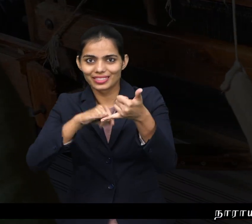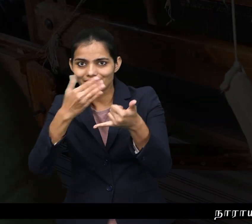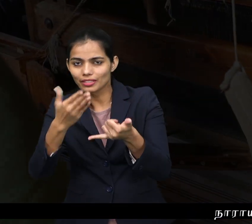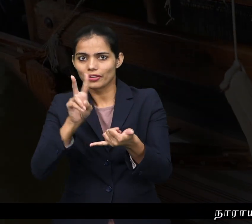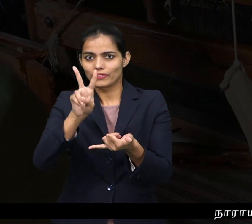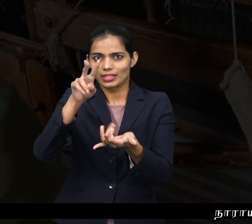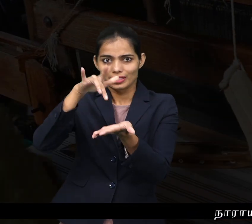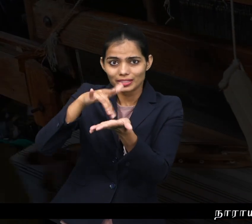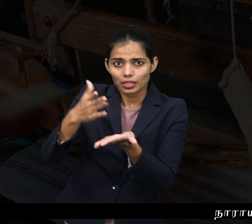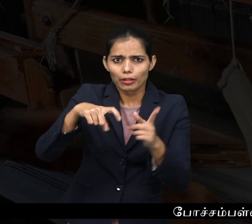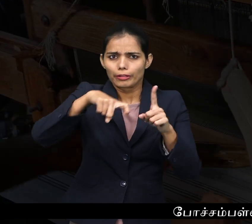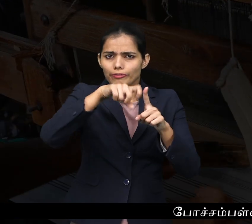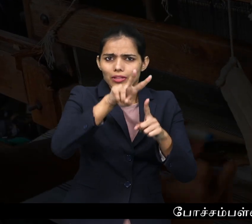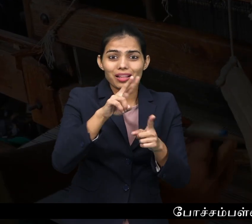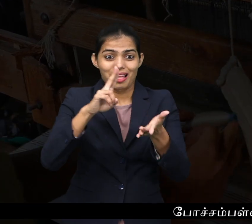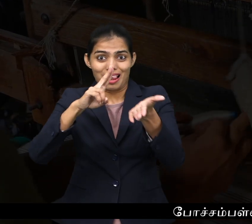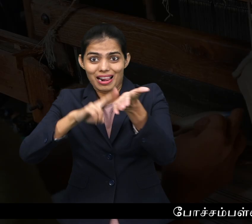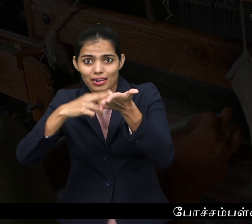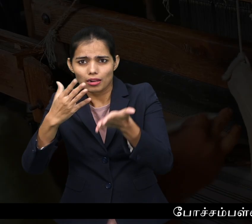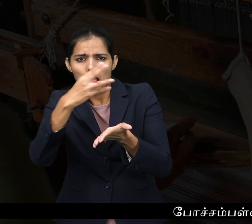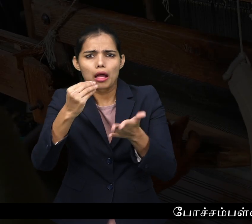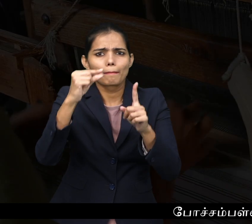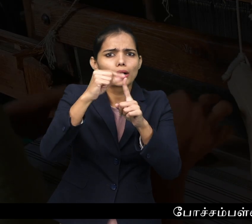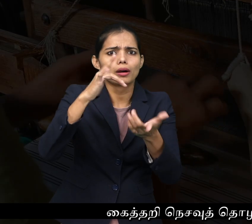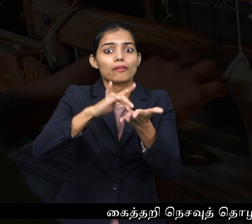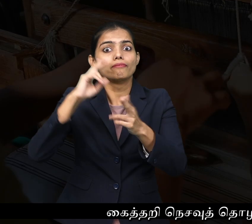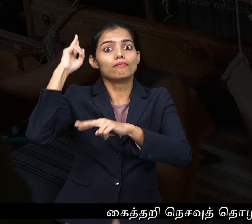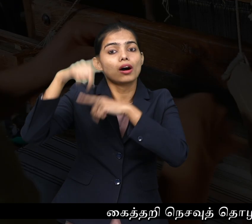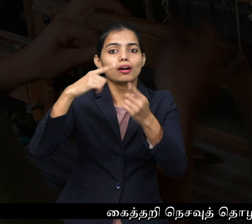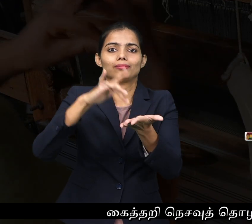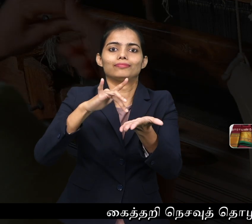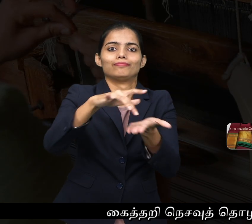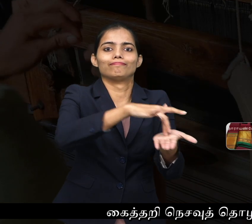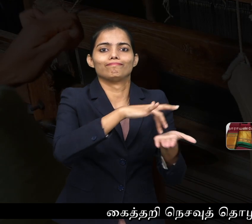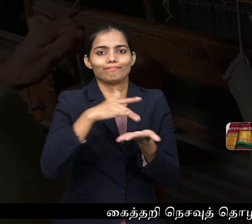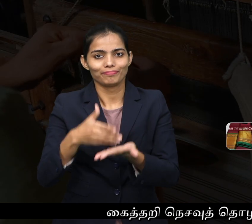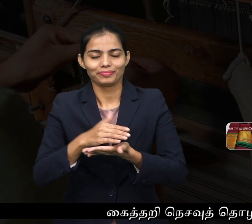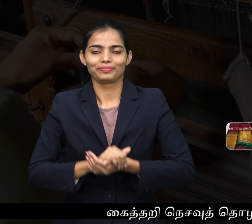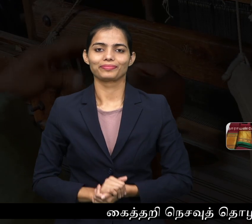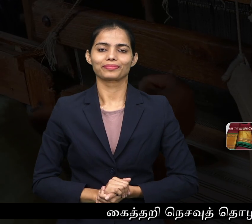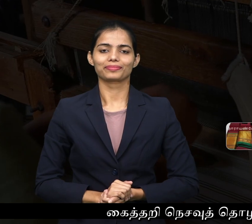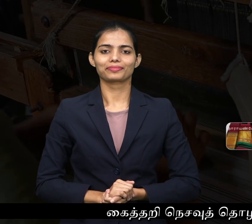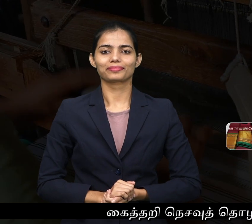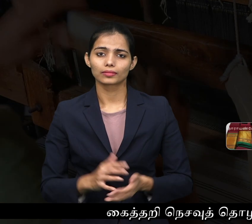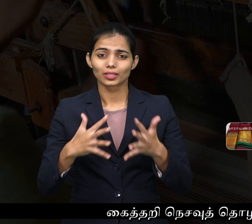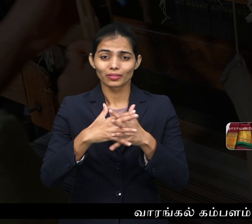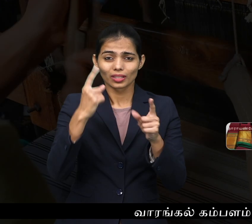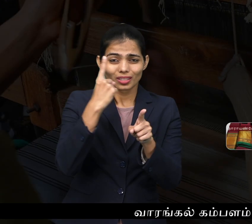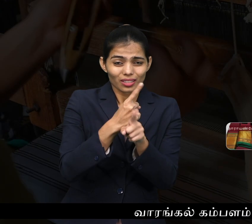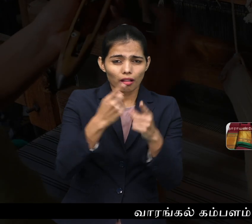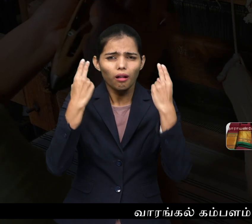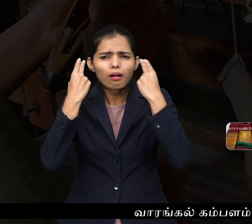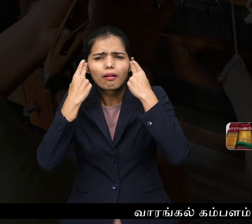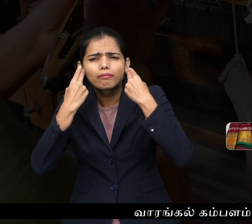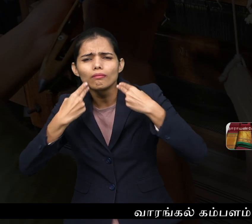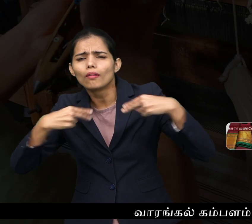நாராயண்பேட் மற்றும் போச்சம்பள்ளி போன்ற இடங்களில் கைத்தறி நெசவு தொழில் நன்கு வளர்ச்சியடைந்துள்ளது.